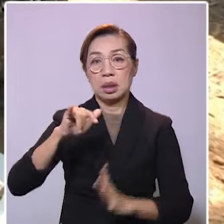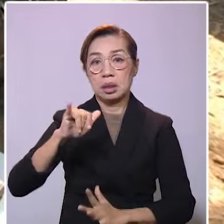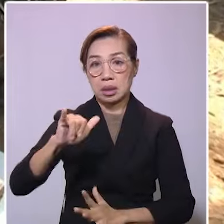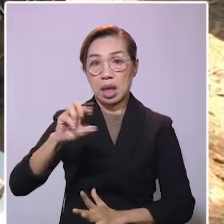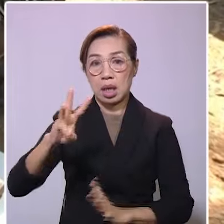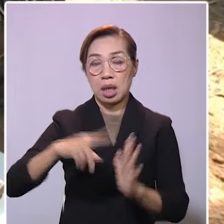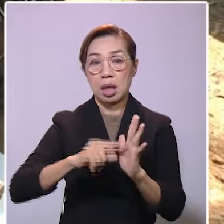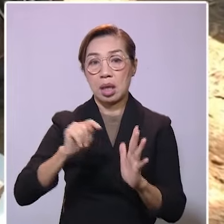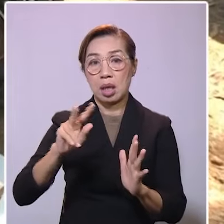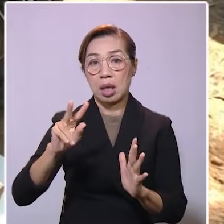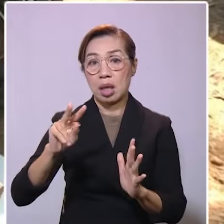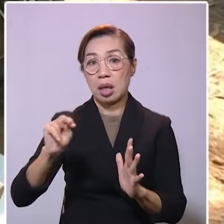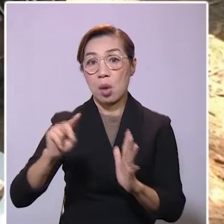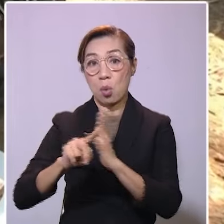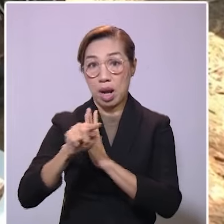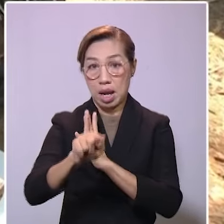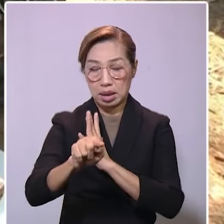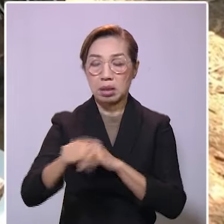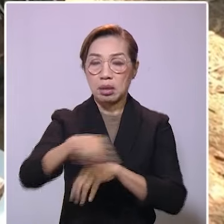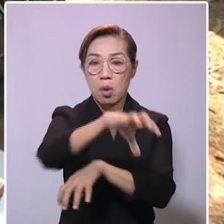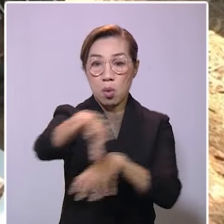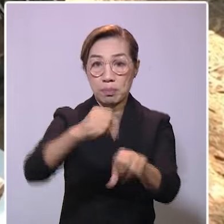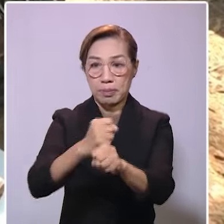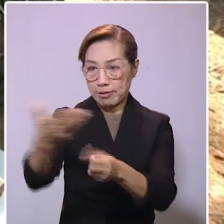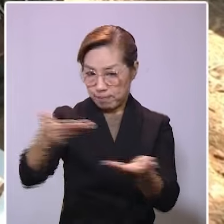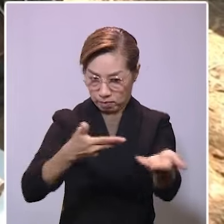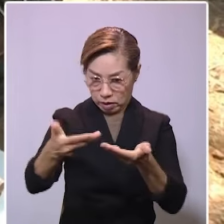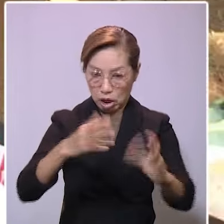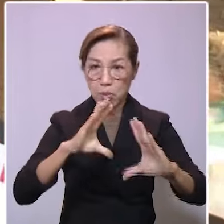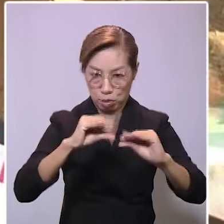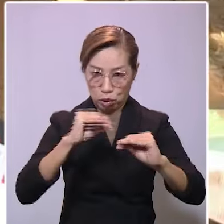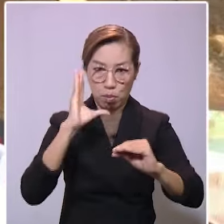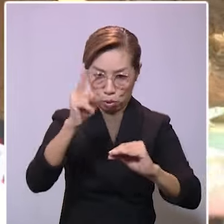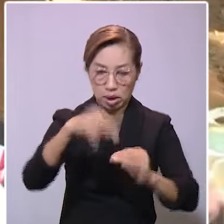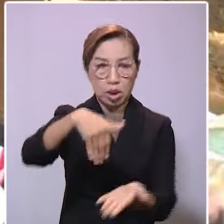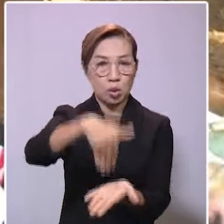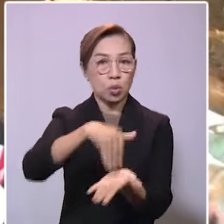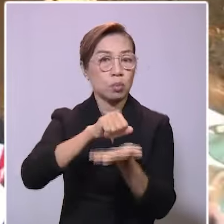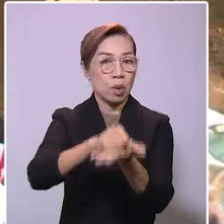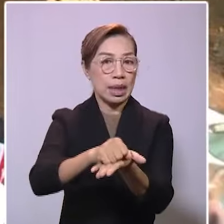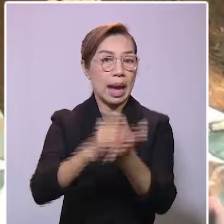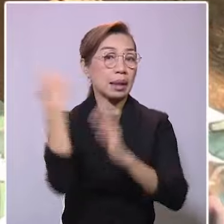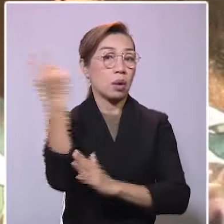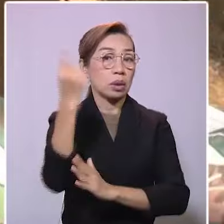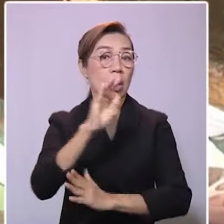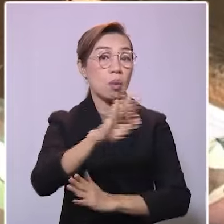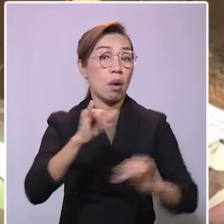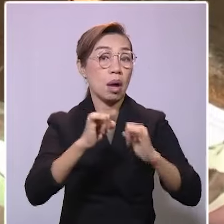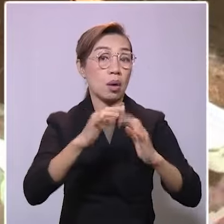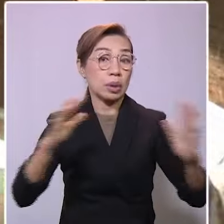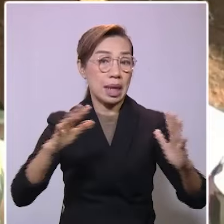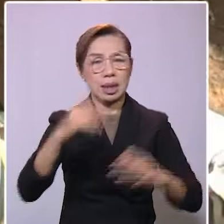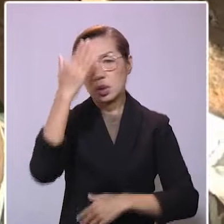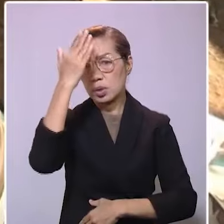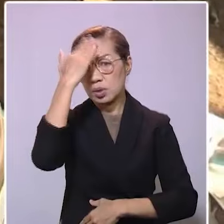อุทยานแห่งชาติเชิญหน่วยงานที่เกี่ยวข้องเข้าร่วมประชุมนะฮะที่ศูนย์บริการนักท่องเที่ยวบริเวณ